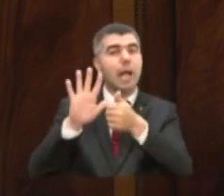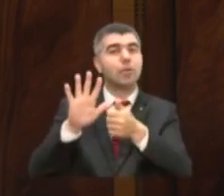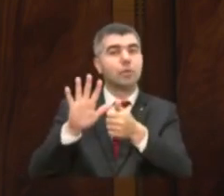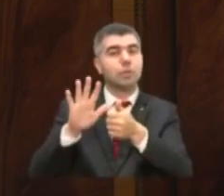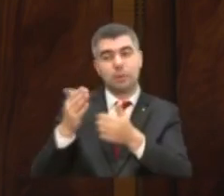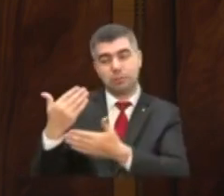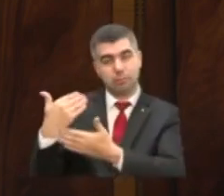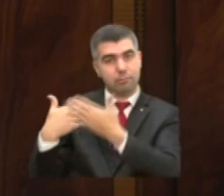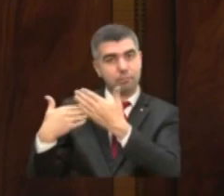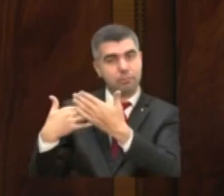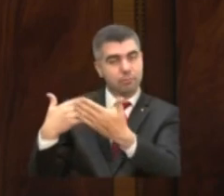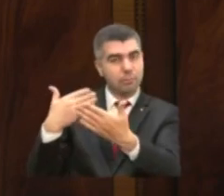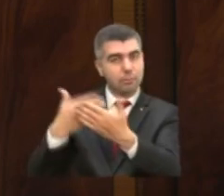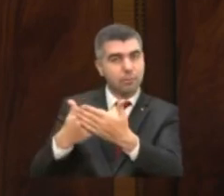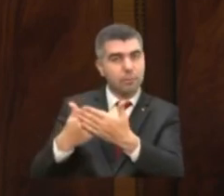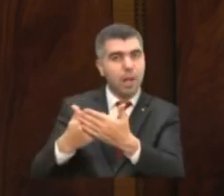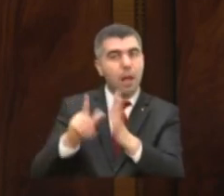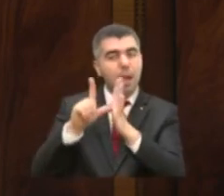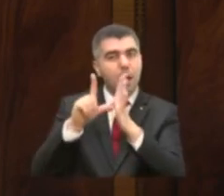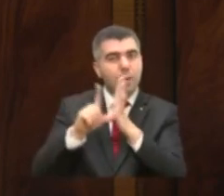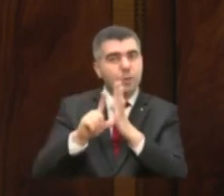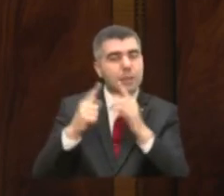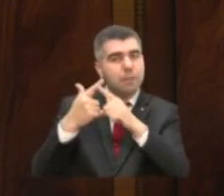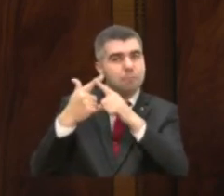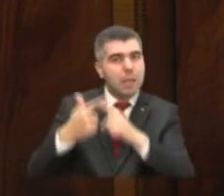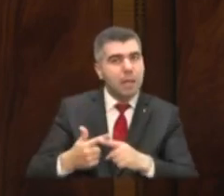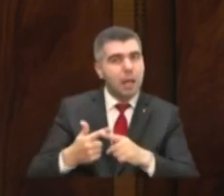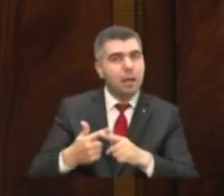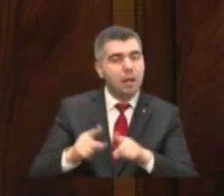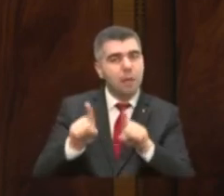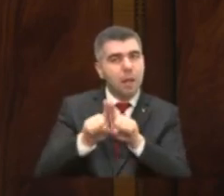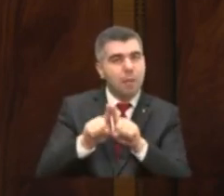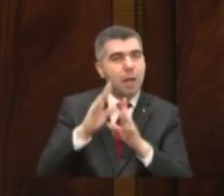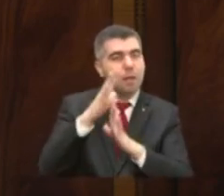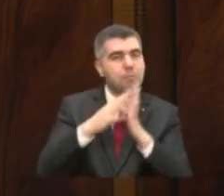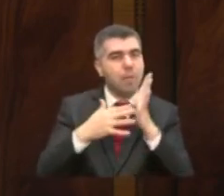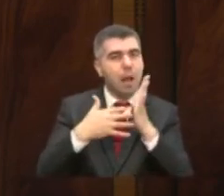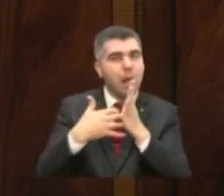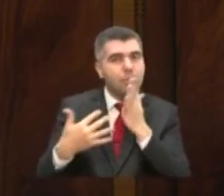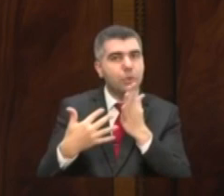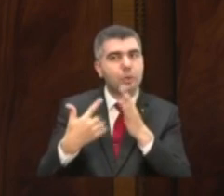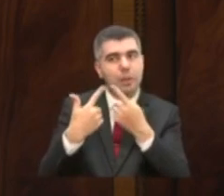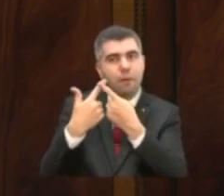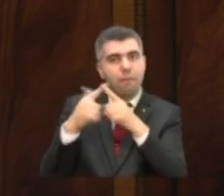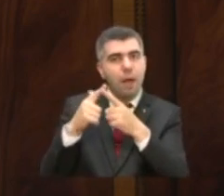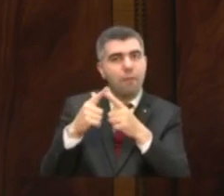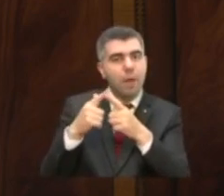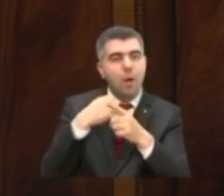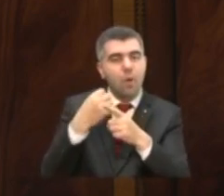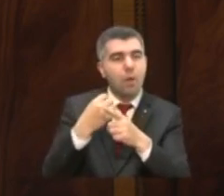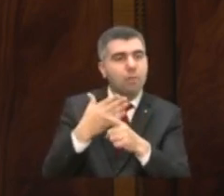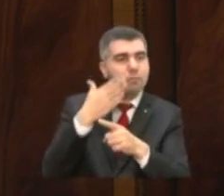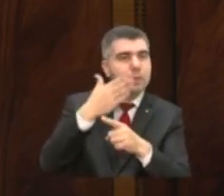2016، والذي ينص على أن القوانين المالية تأتي على شكل مشاريع وبرامج متعددة السنوات